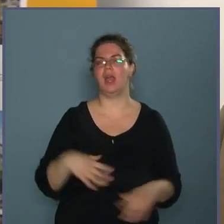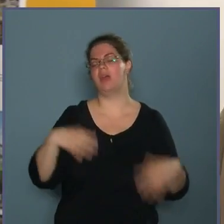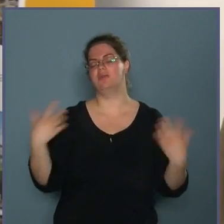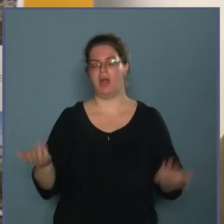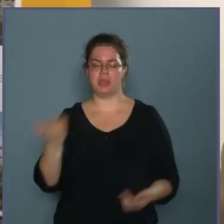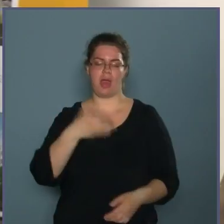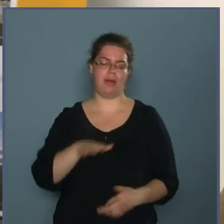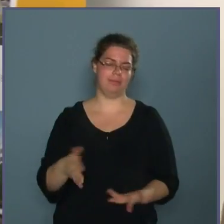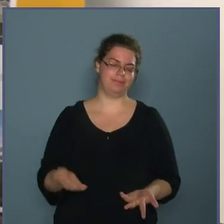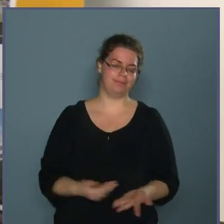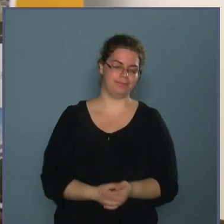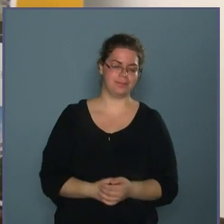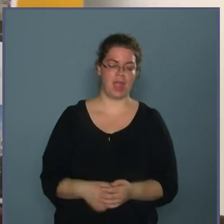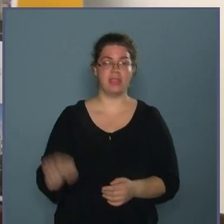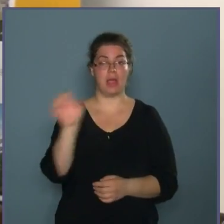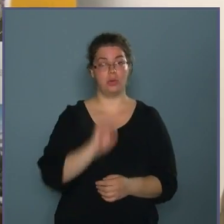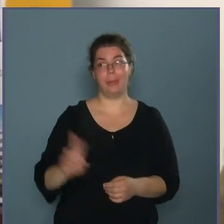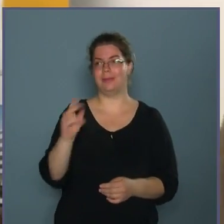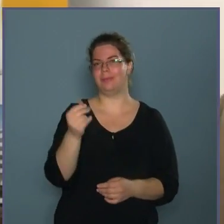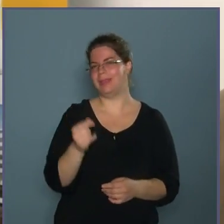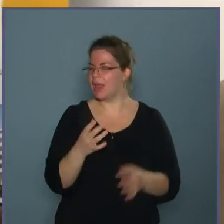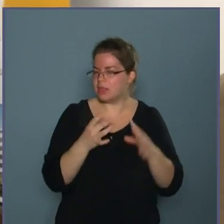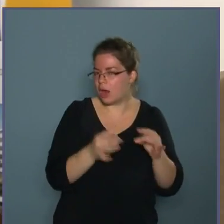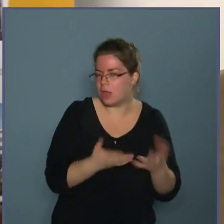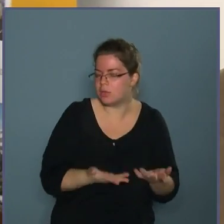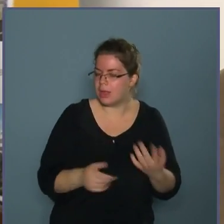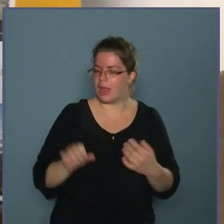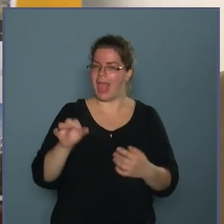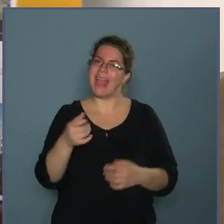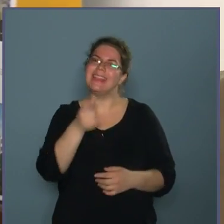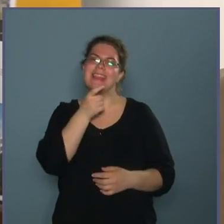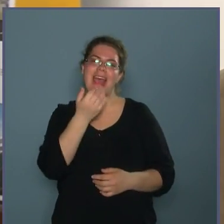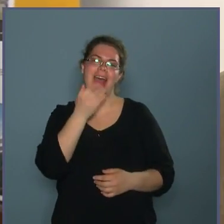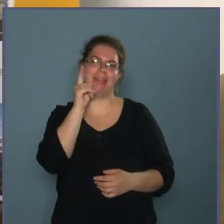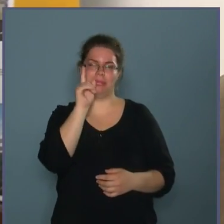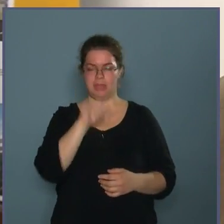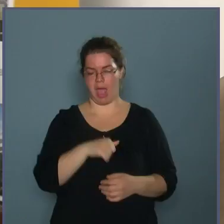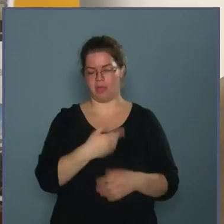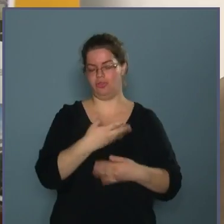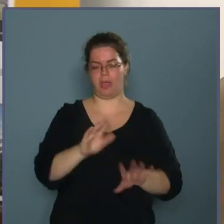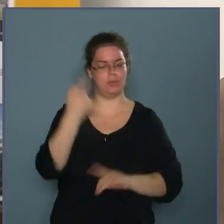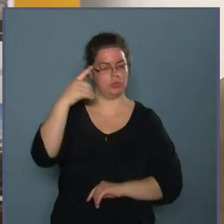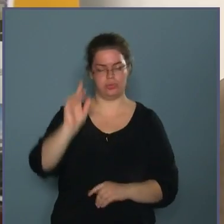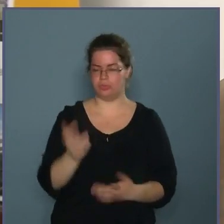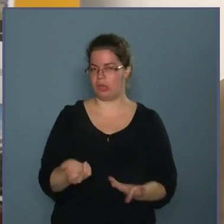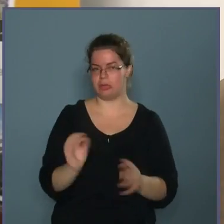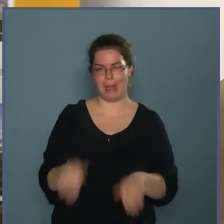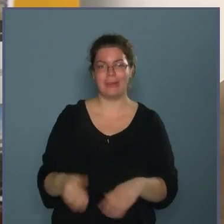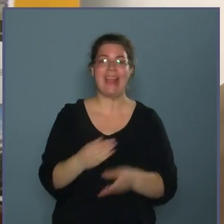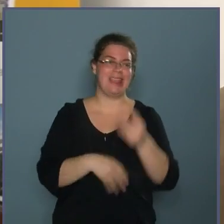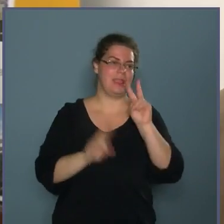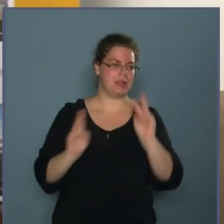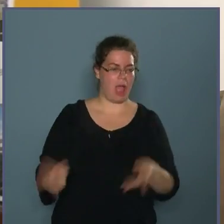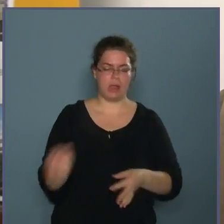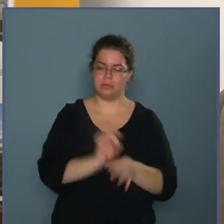hogyha az Európai Unió pénzéhez ragaszkodnánk, akkor egyetlen egy centtel sem tudta támogatni. Ezért kell ezt